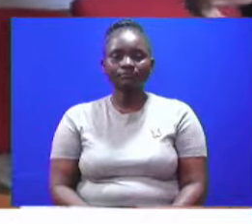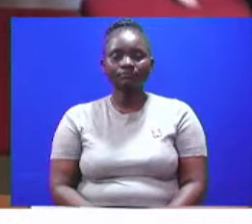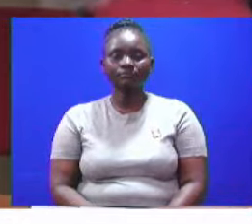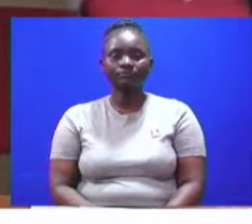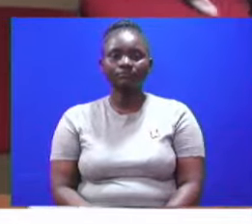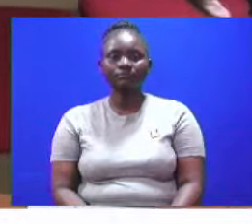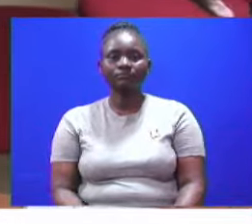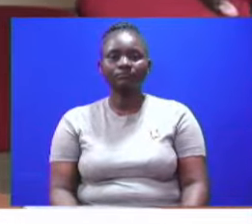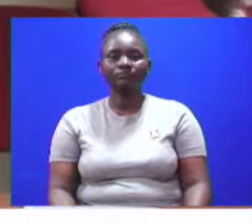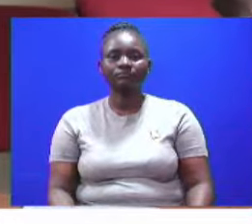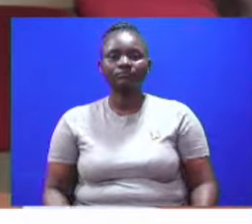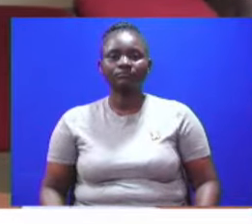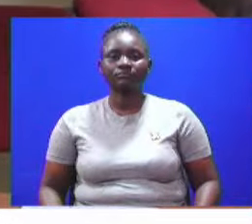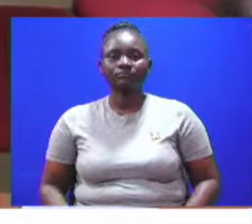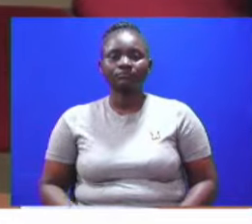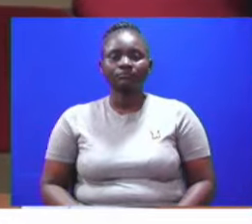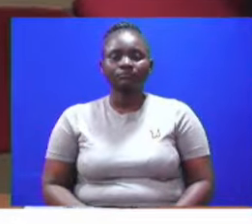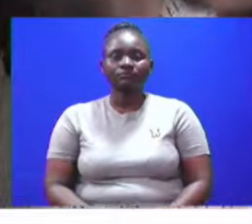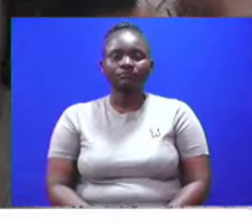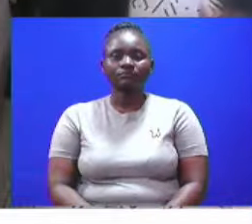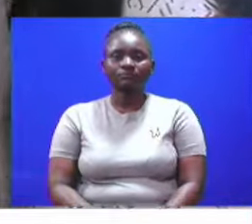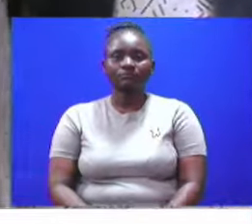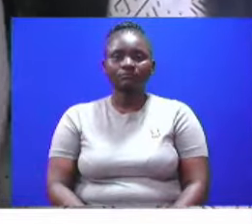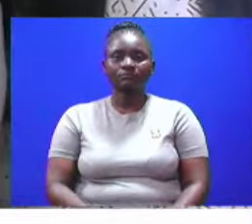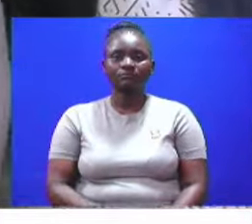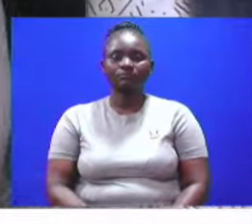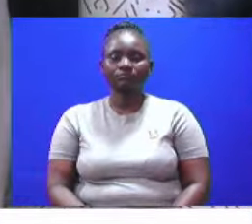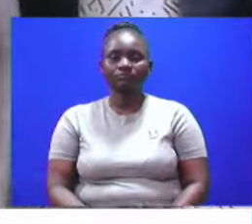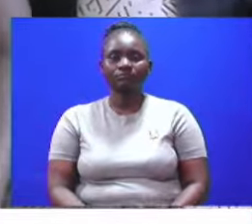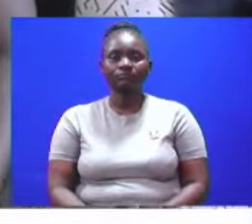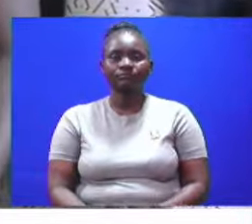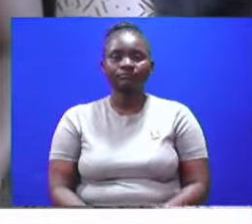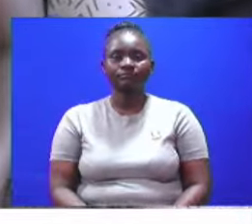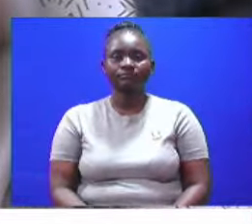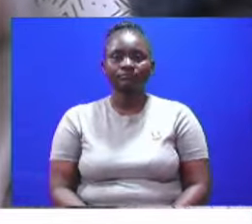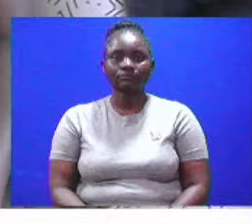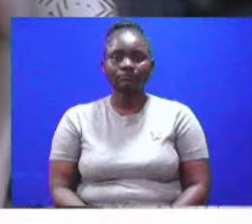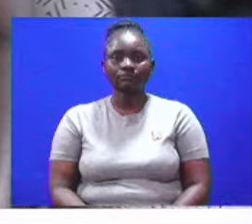sechia visi chekiombe kia nati kururu sagia uruwa Kisii South. Ichiko